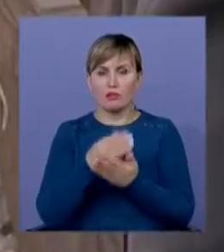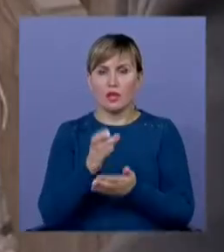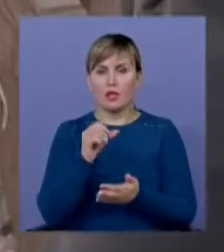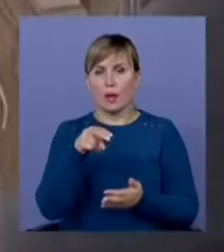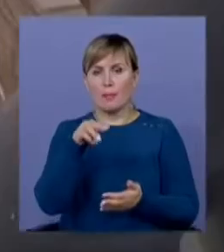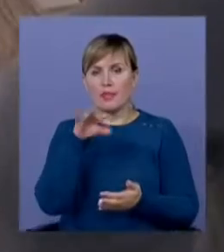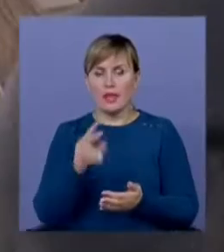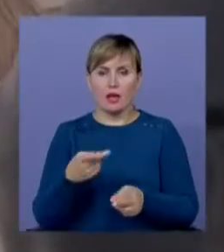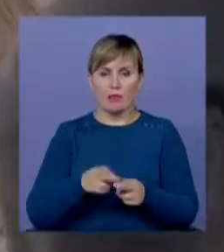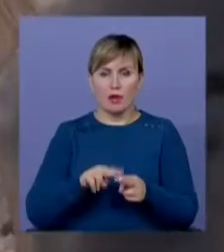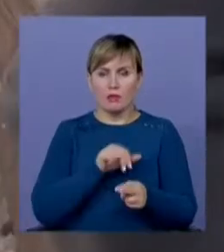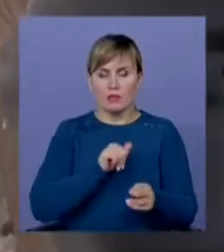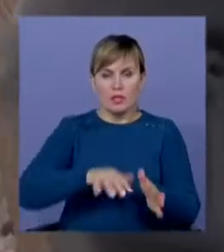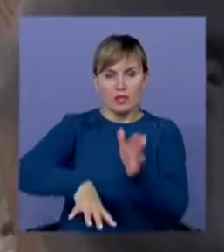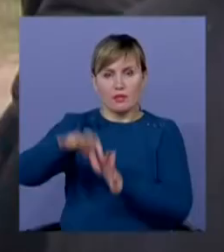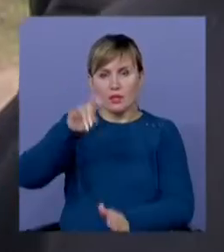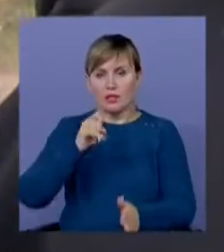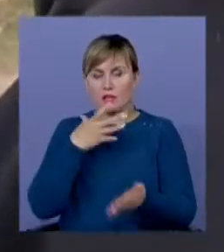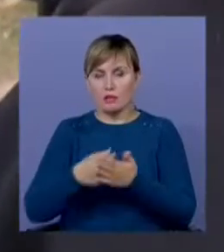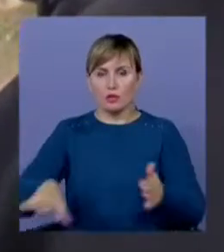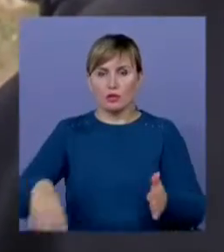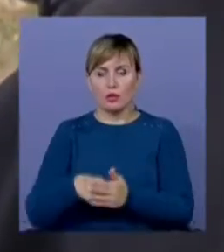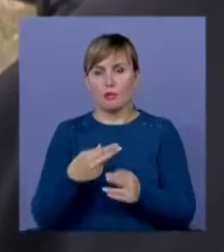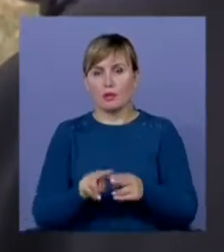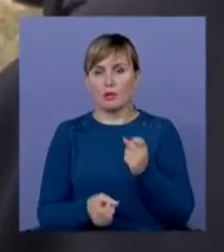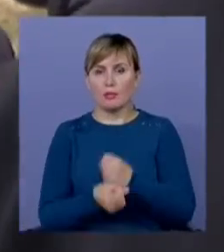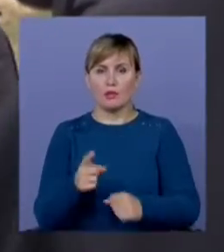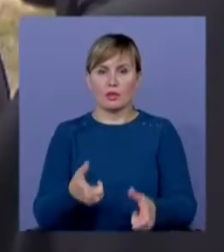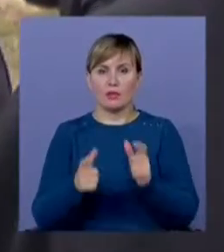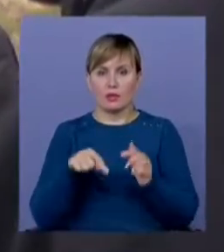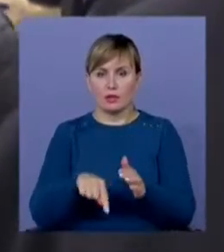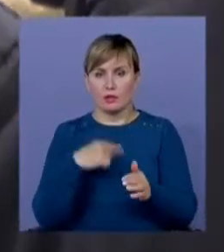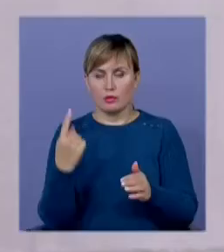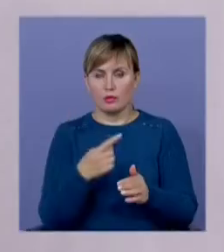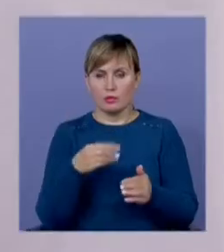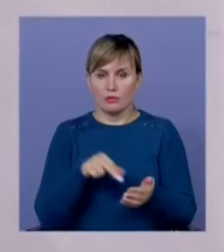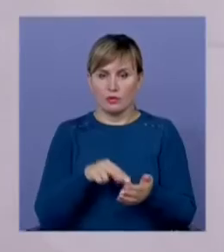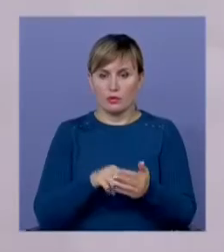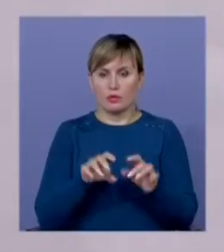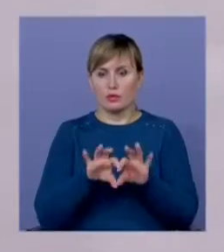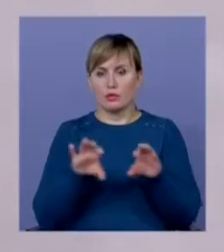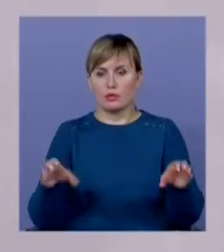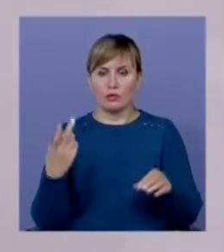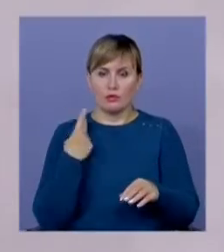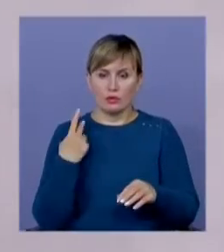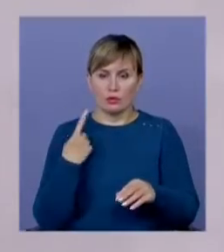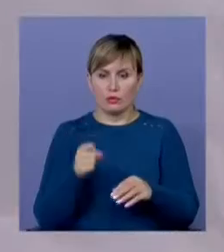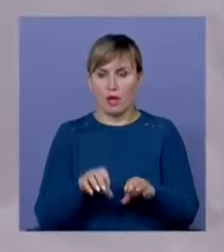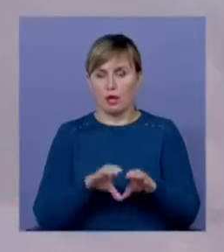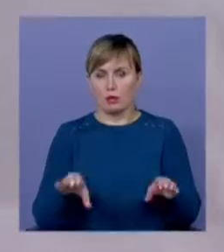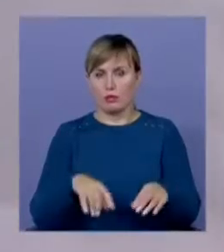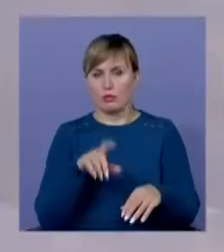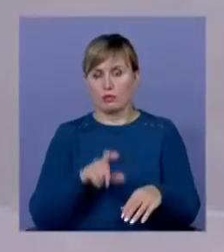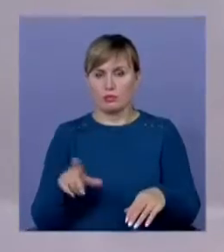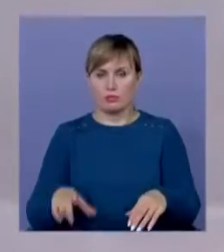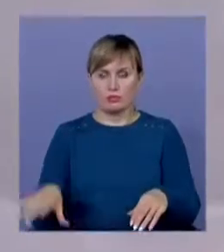который приходится регулярно вычищать за свой счет. Поэтому появление квитанции на кругленькую сумму в виде задолженности за канализацию людей,